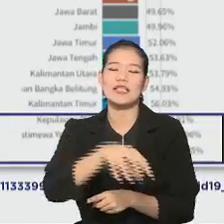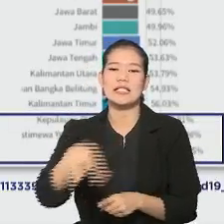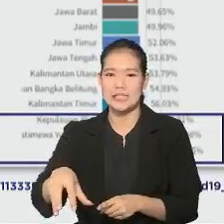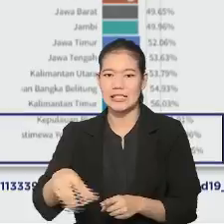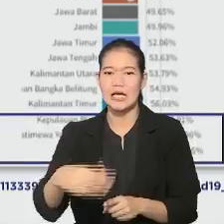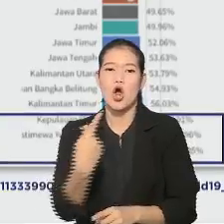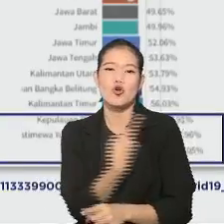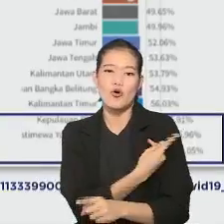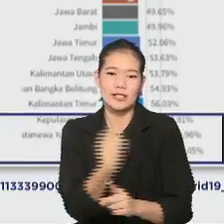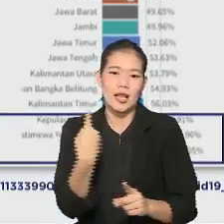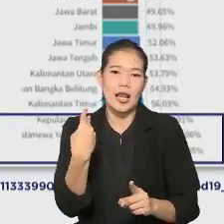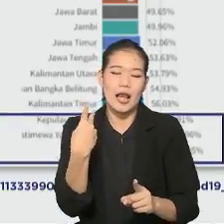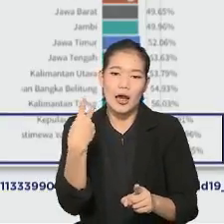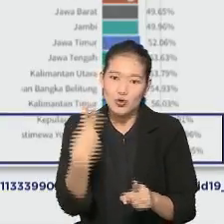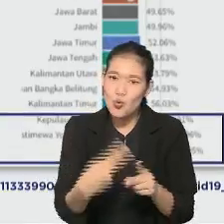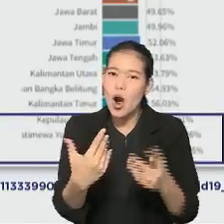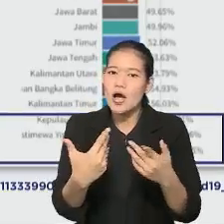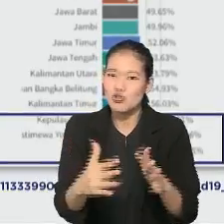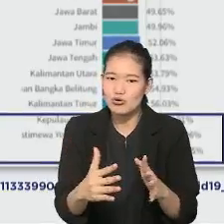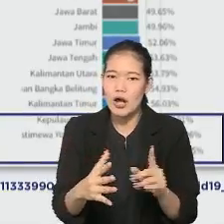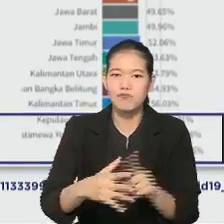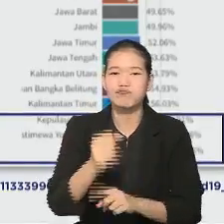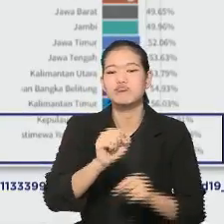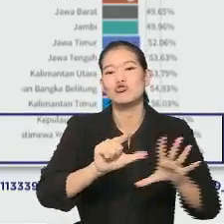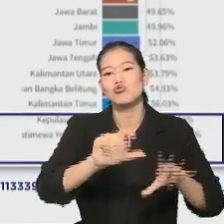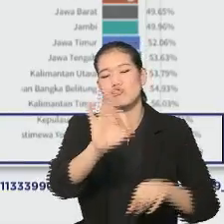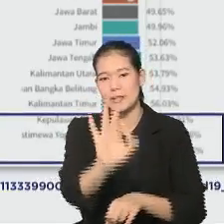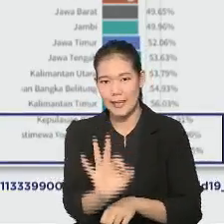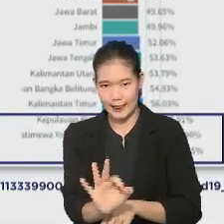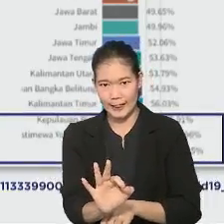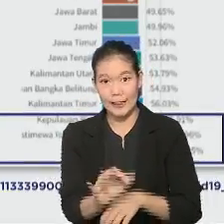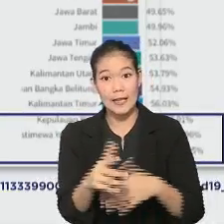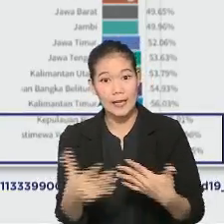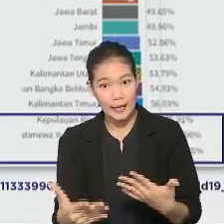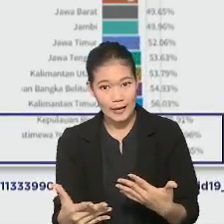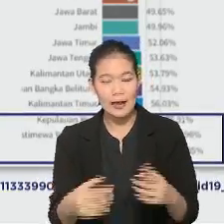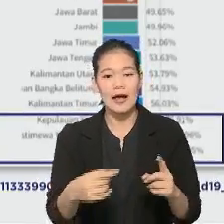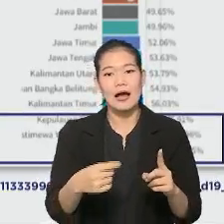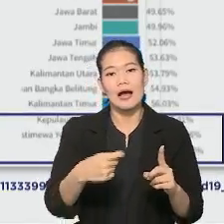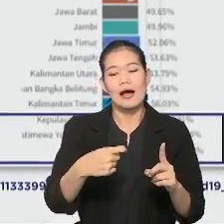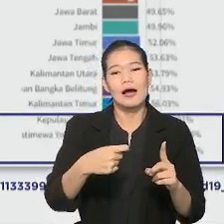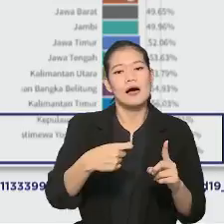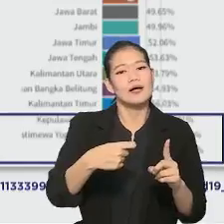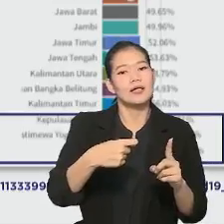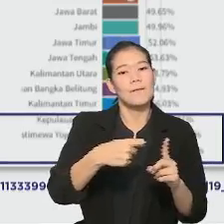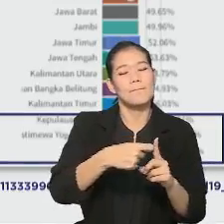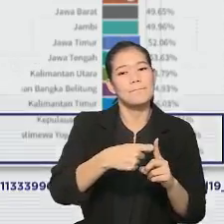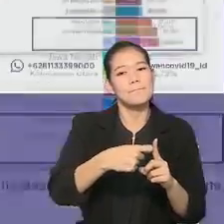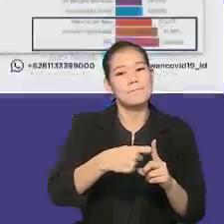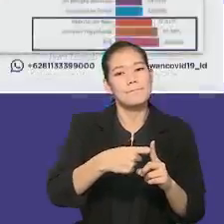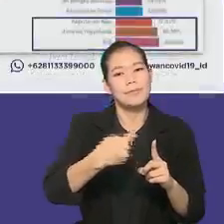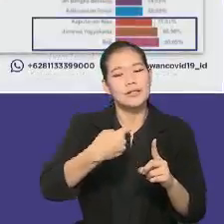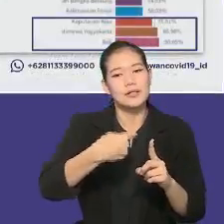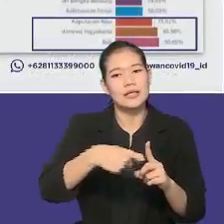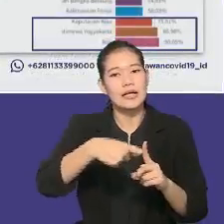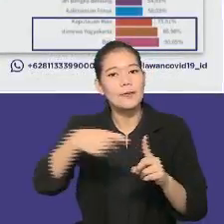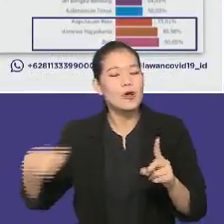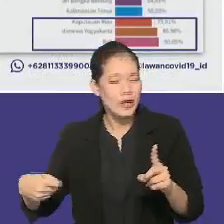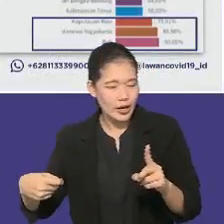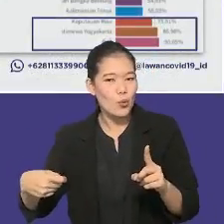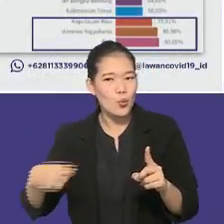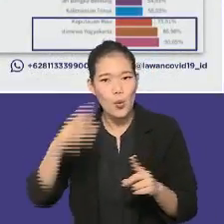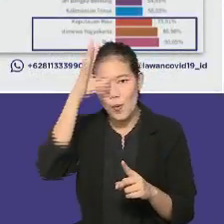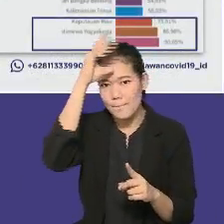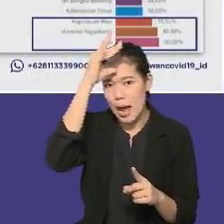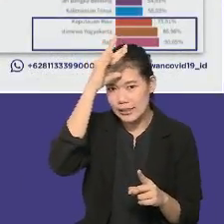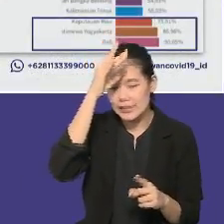dosis lengkapnya telah mencapai 70%, yaitu Kepulauan Riau, Daerah Istimewa Yogyakarta, dan